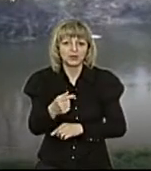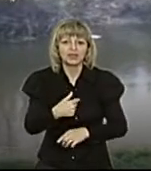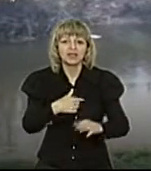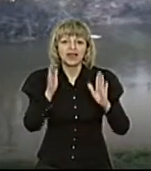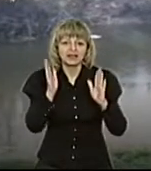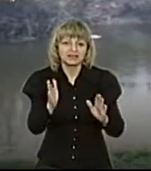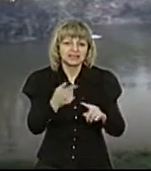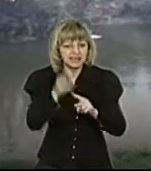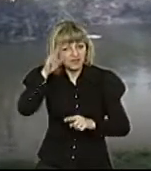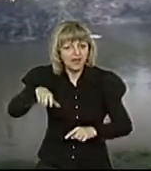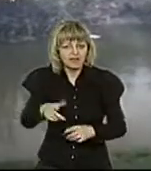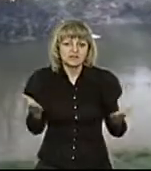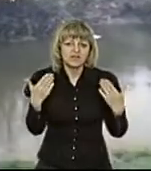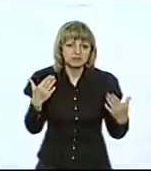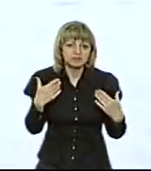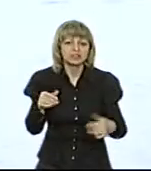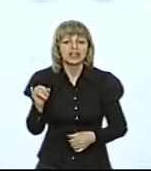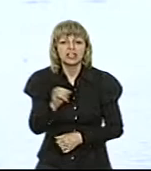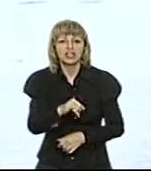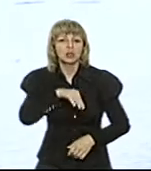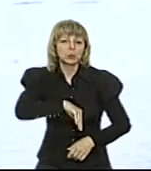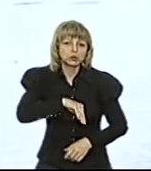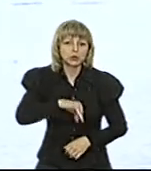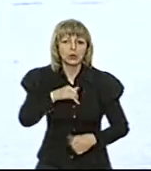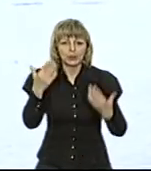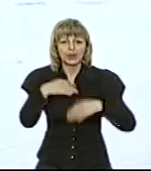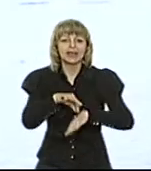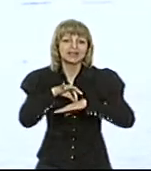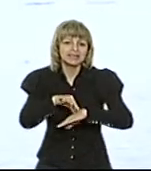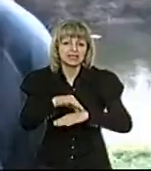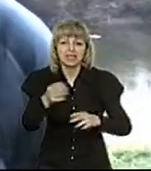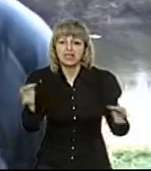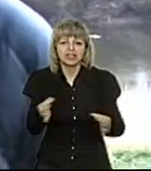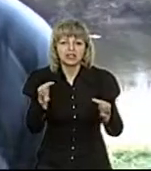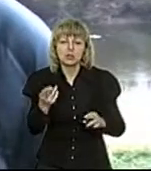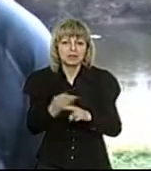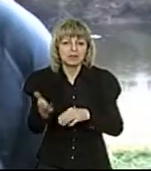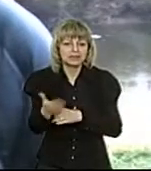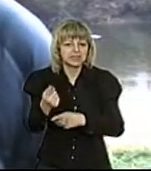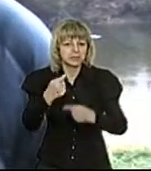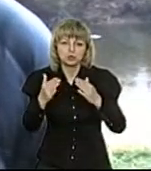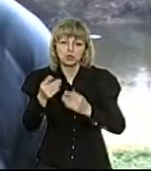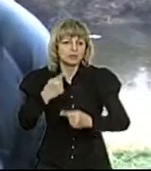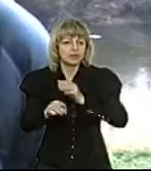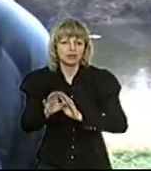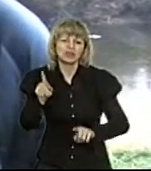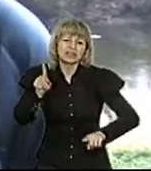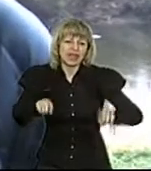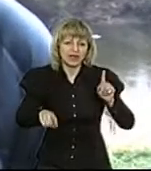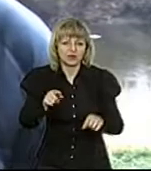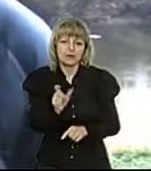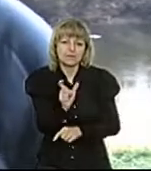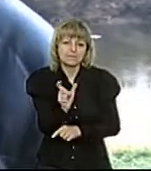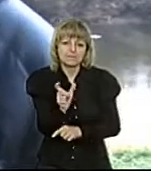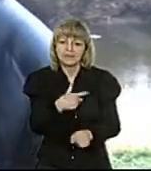на ній відпочиваю душою і тілом. Я майже ніколи без риби домой не йду. Деколи. Ну і маленьку рибу